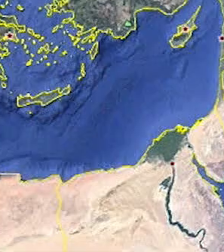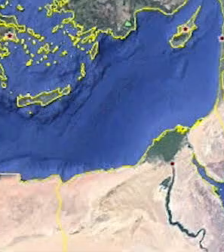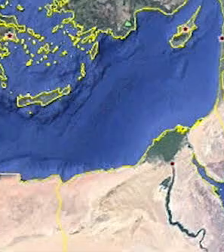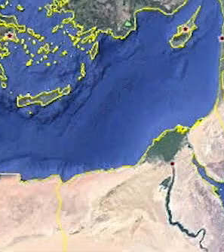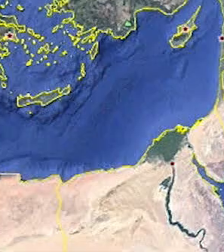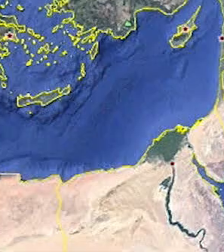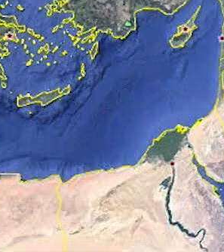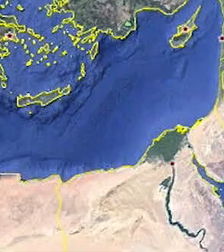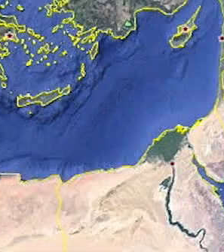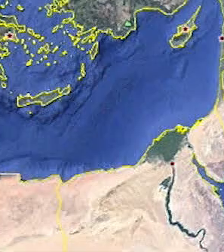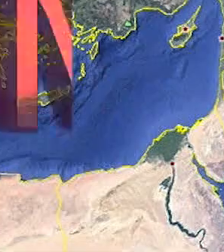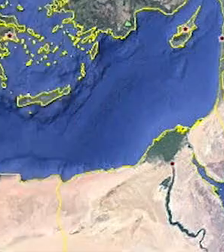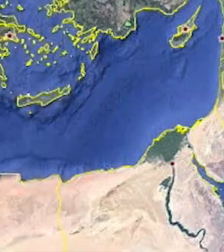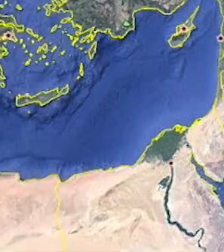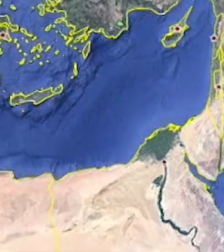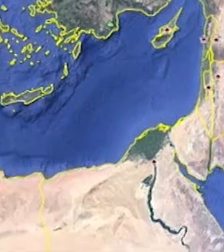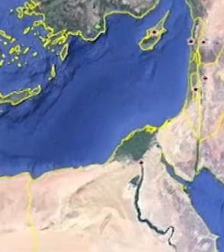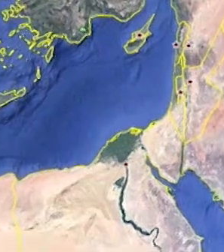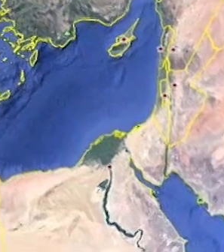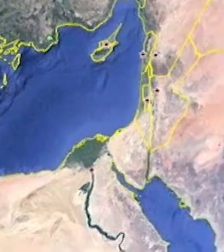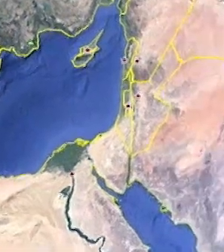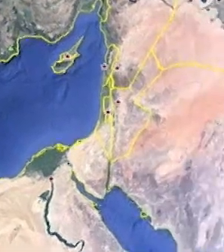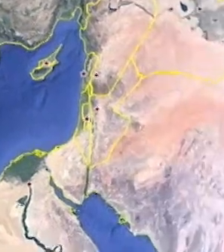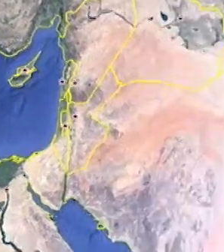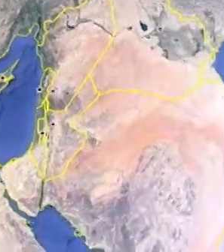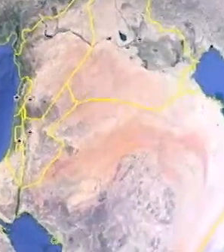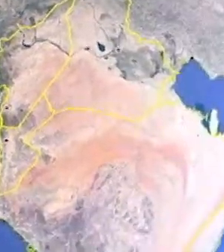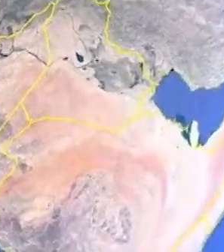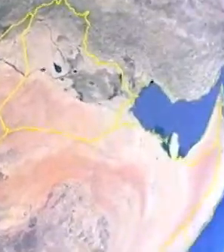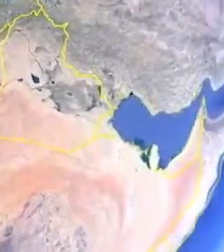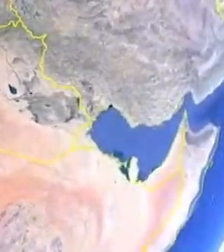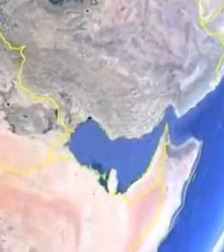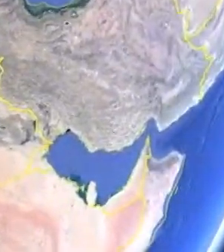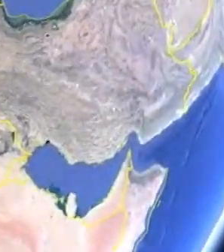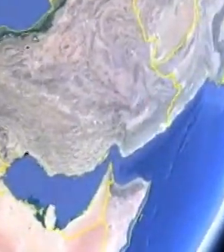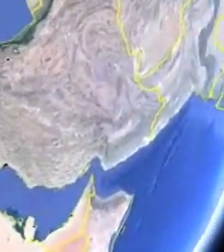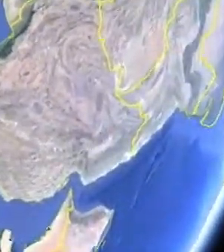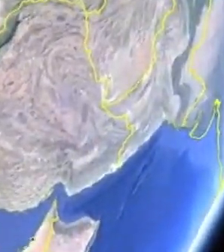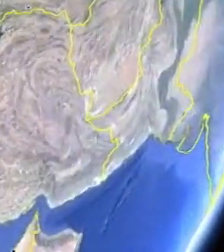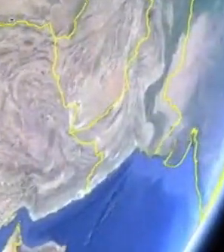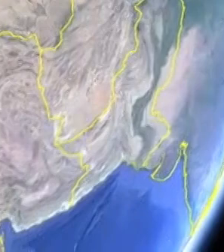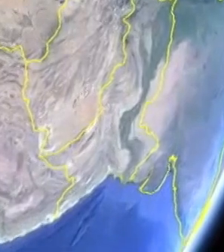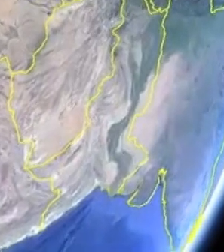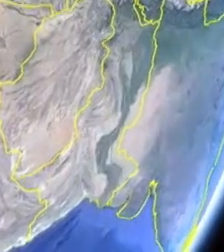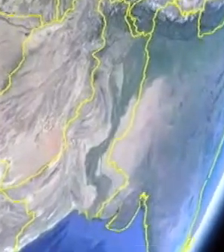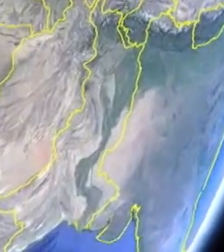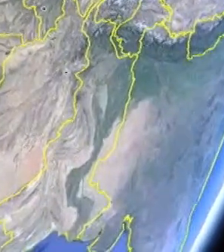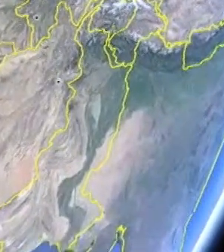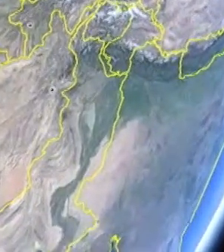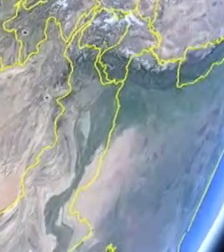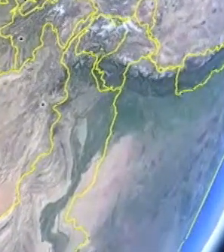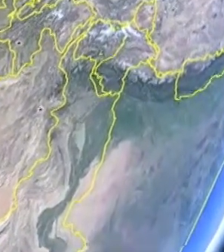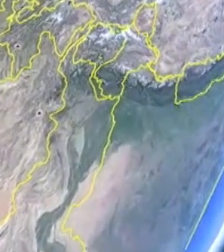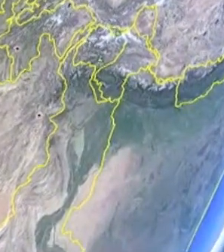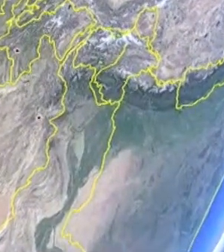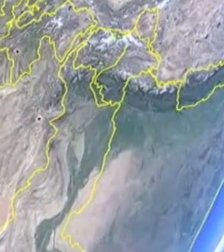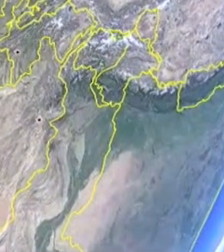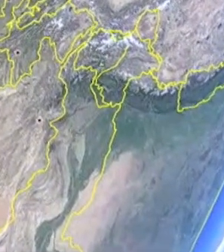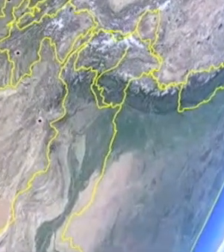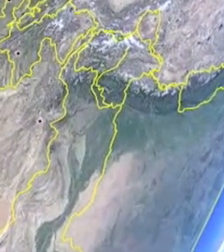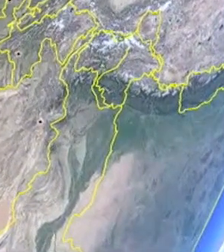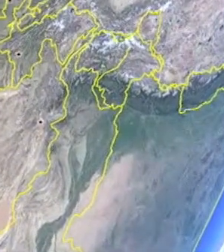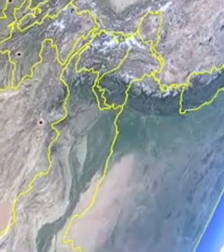Irmãos de todas as partes do mundo participam de um mesmo culto, em conjunto, no mesmo corpo. À travers le